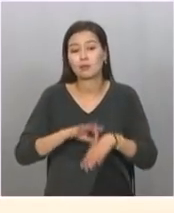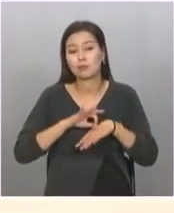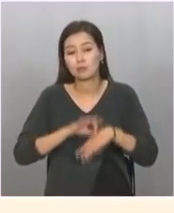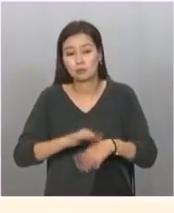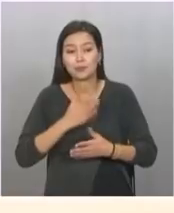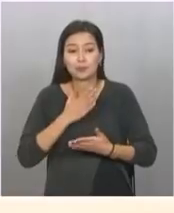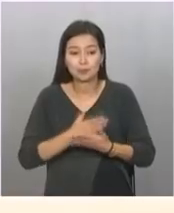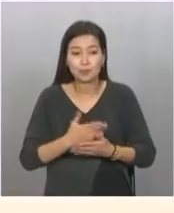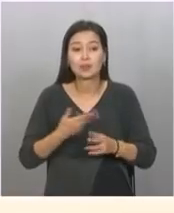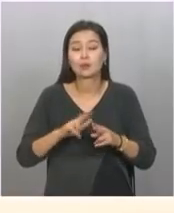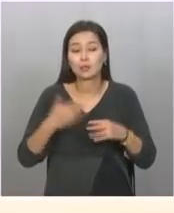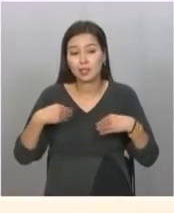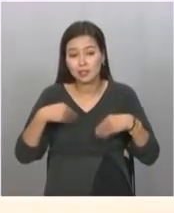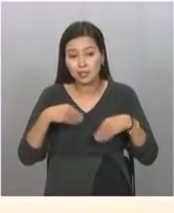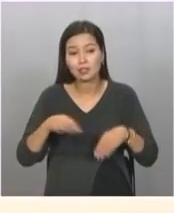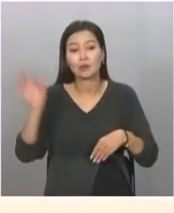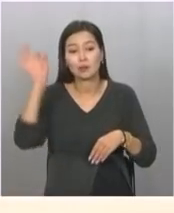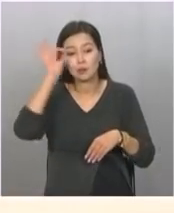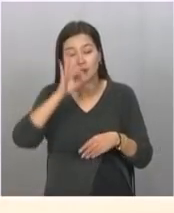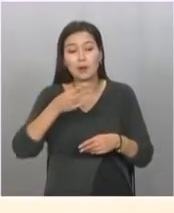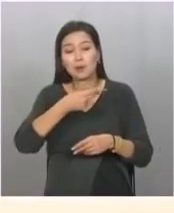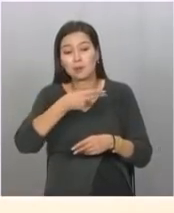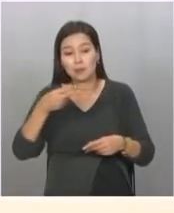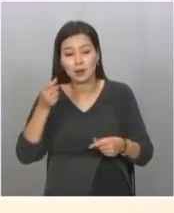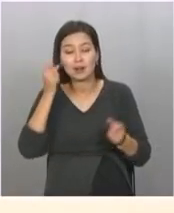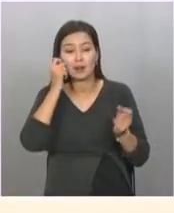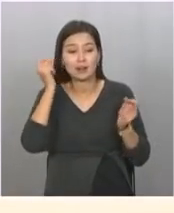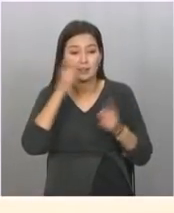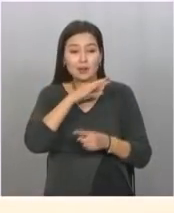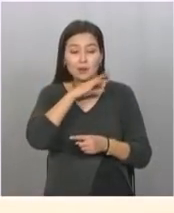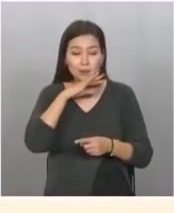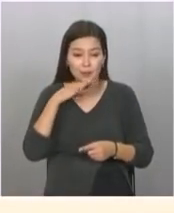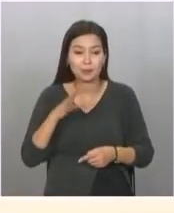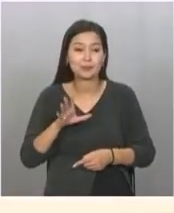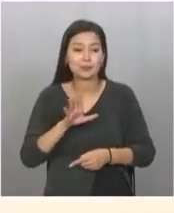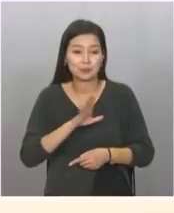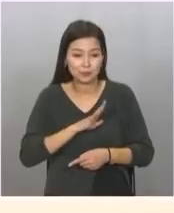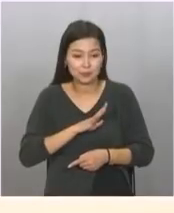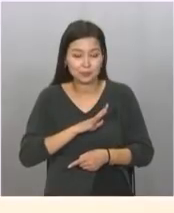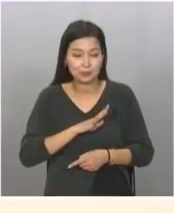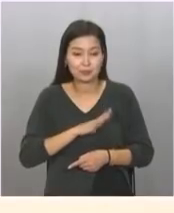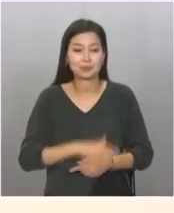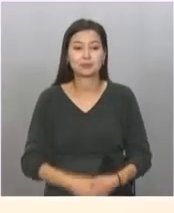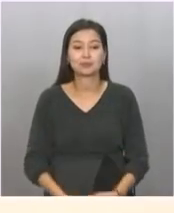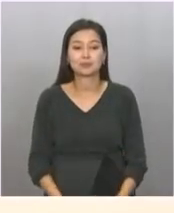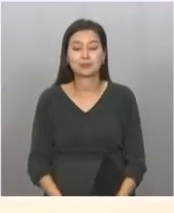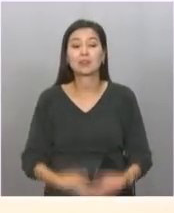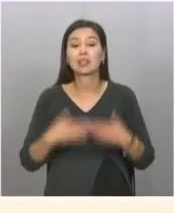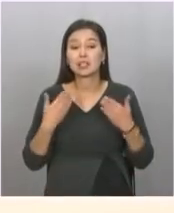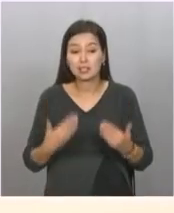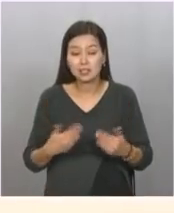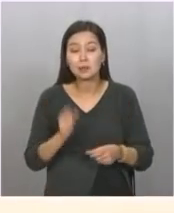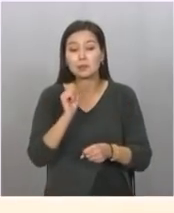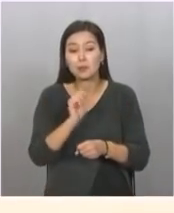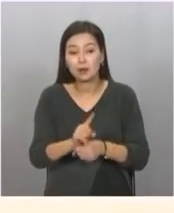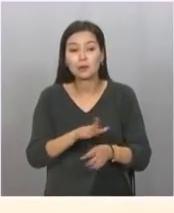сіздер егіз алқабы туралы мәтінен көп деген ақпараттар алды деген сенімдемін. Ендеше